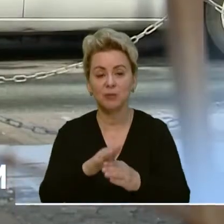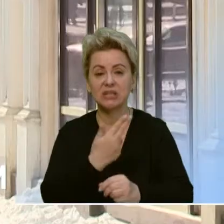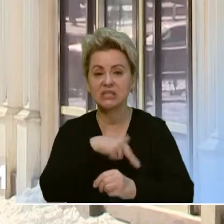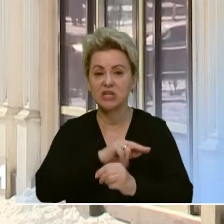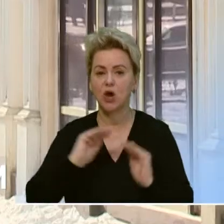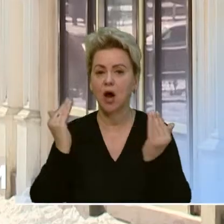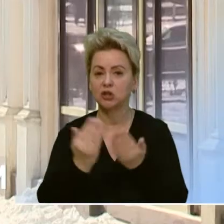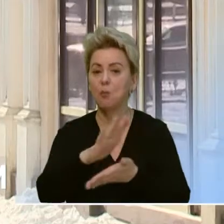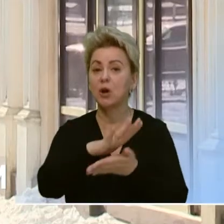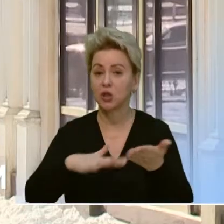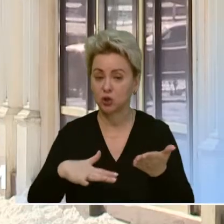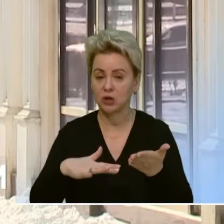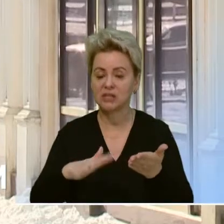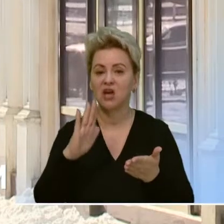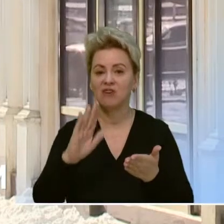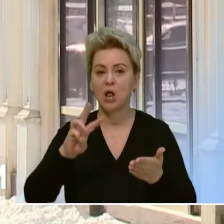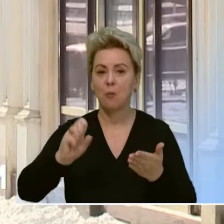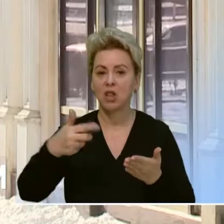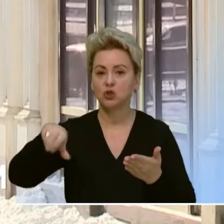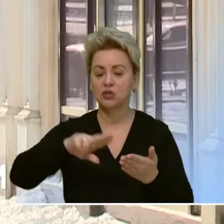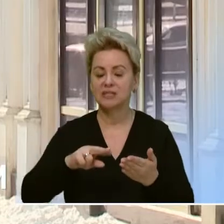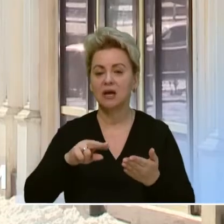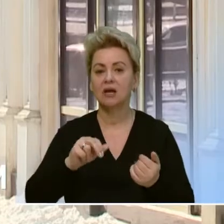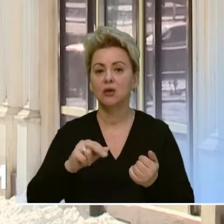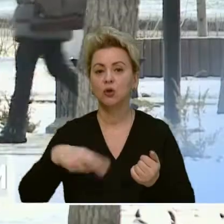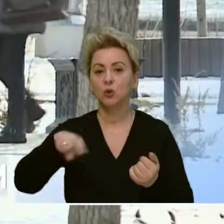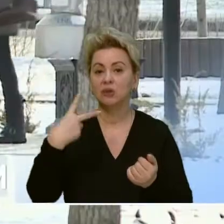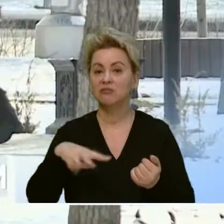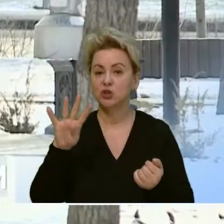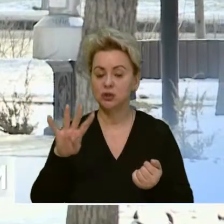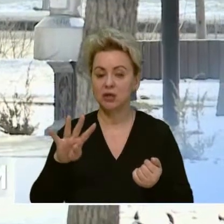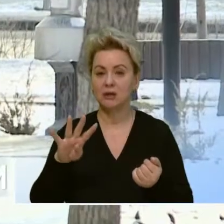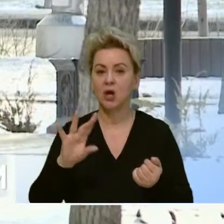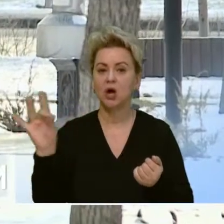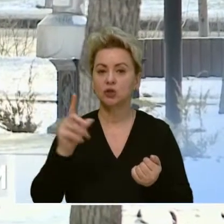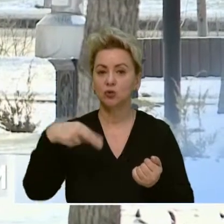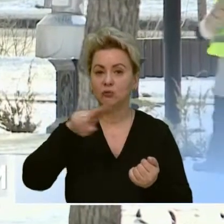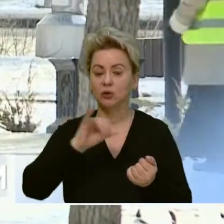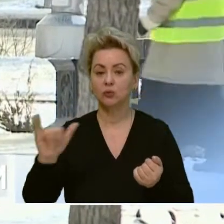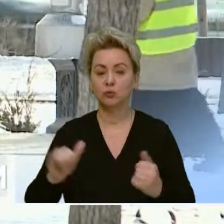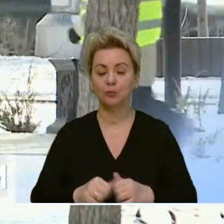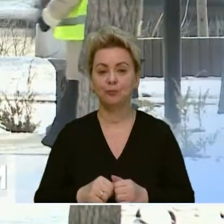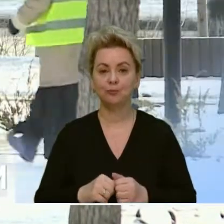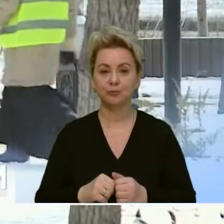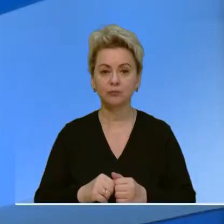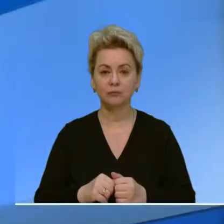санитарных ограничений продолжается. Валентина Малощицкая, Тагир Фатахов, Дон-24, Ростов-на-Дону.